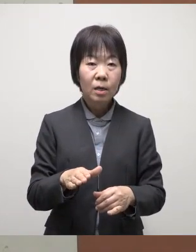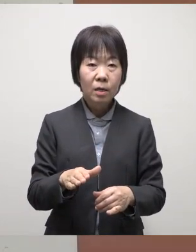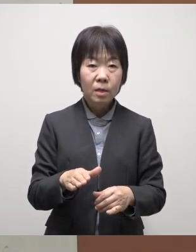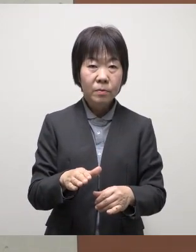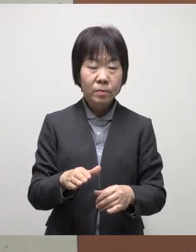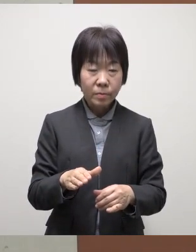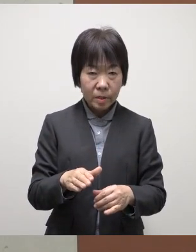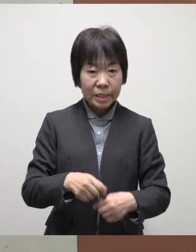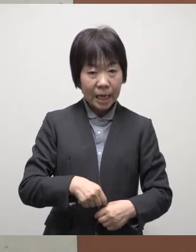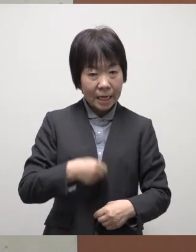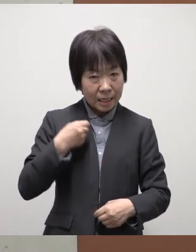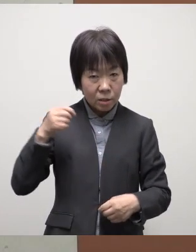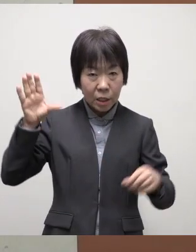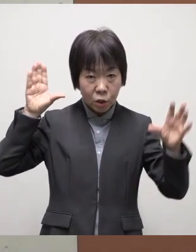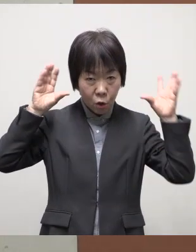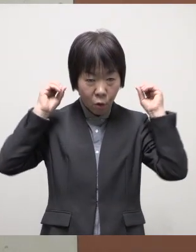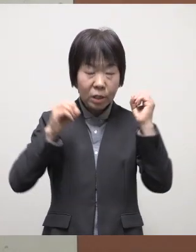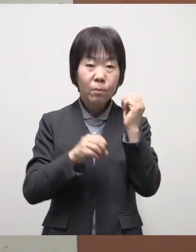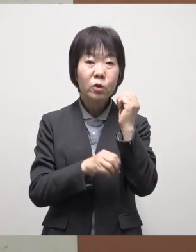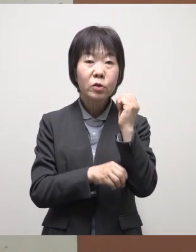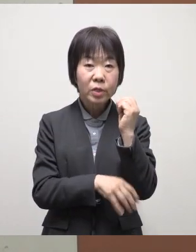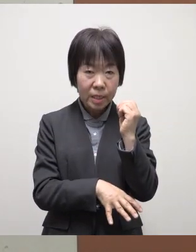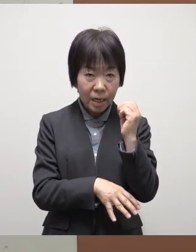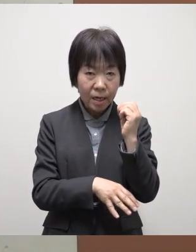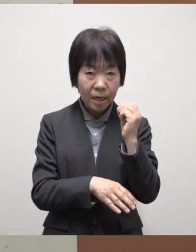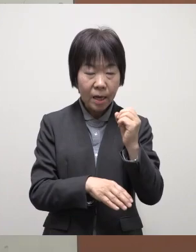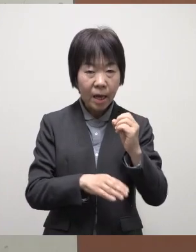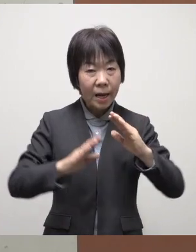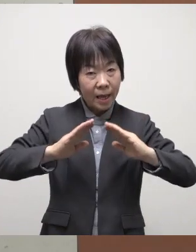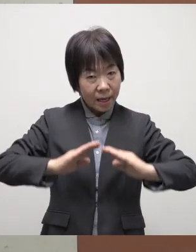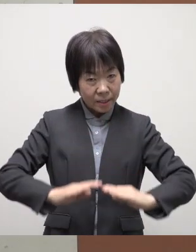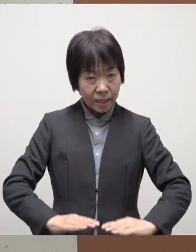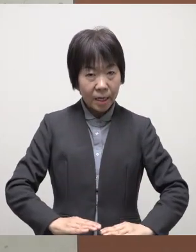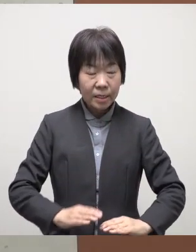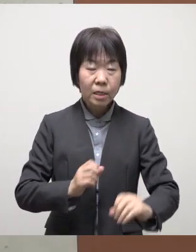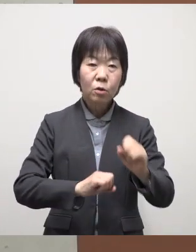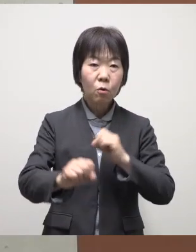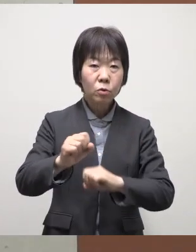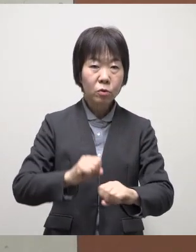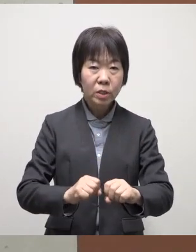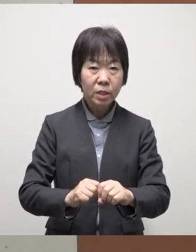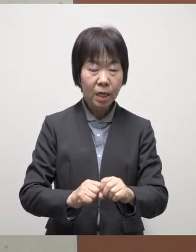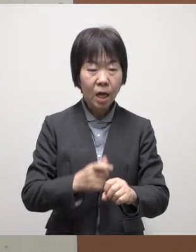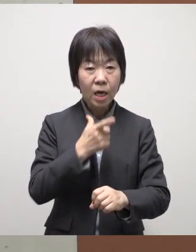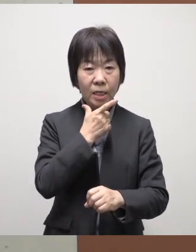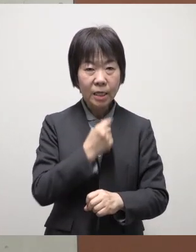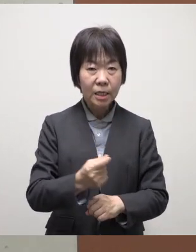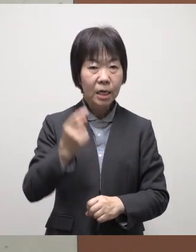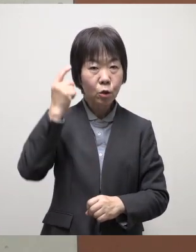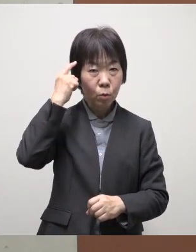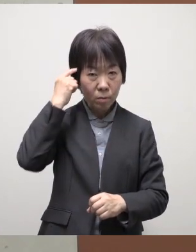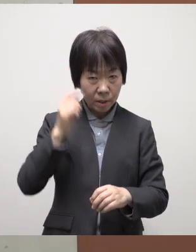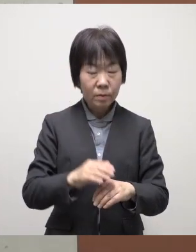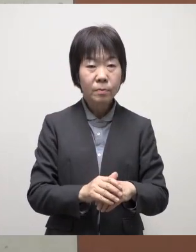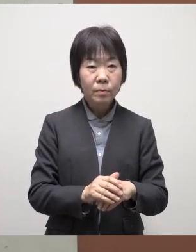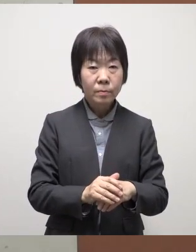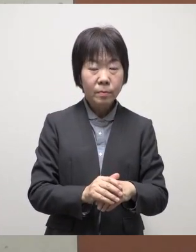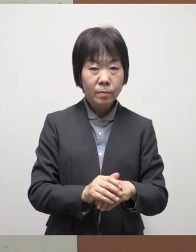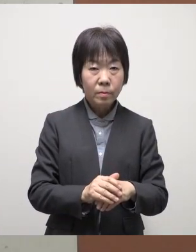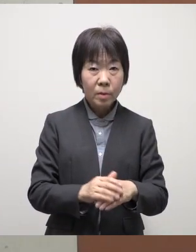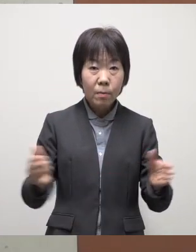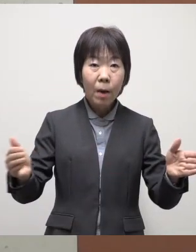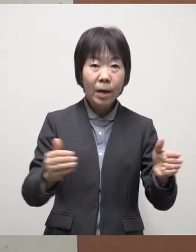正確な情報に基づいて税制に行動していただくようお願いをいたします